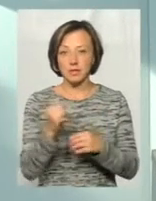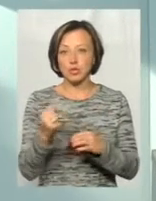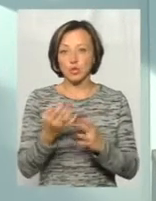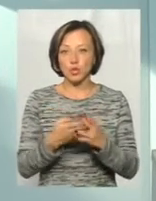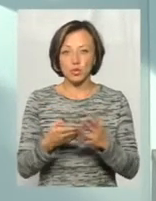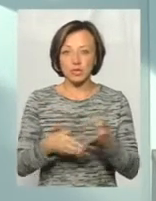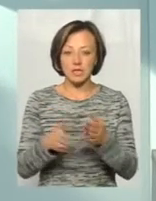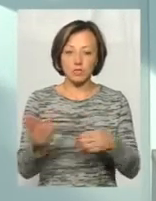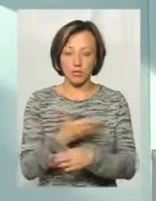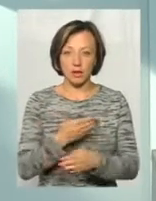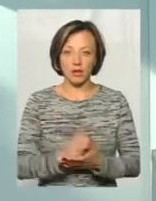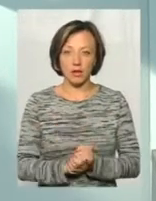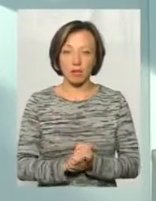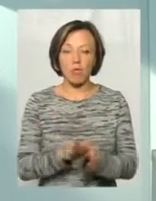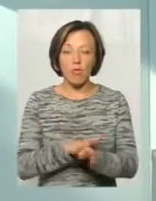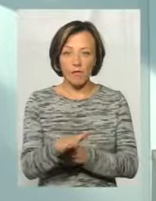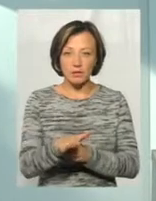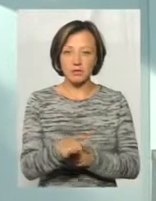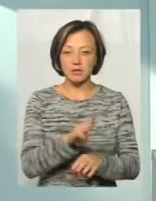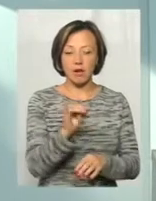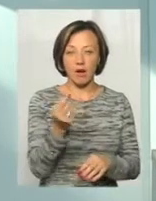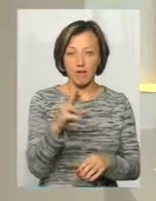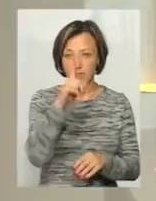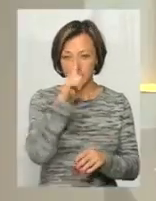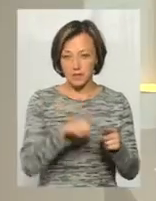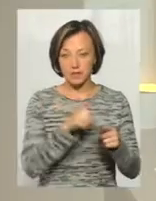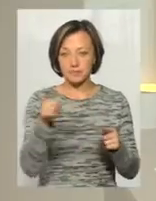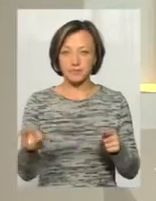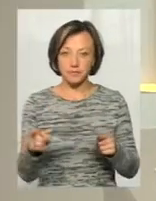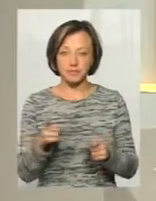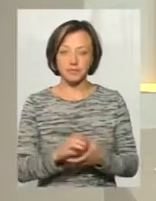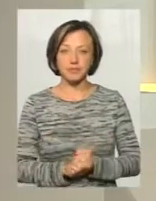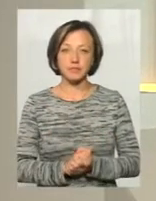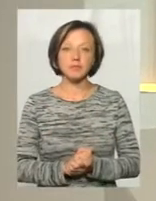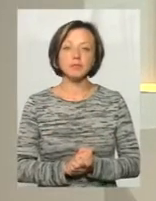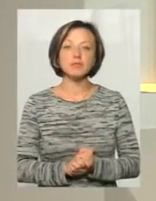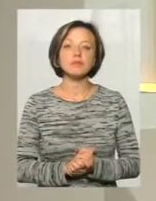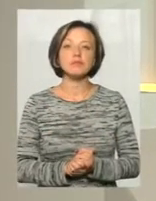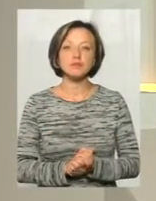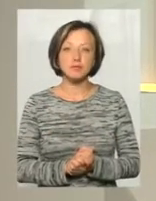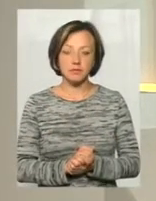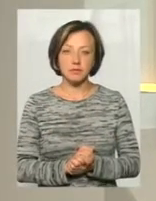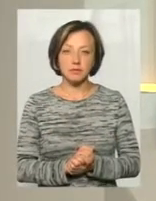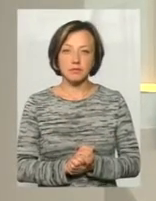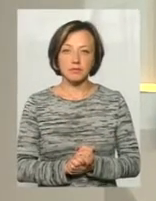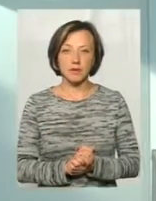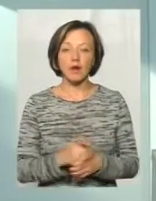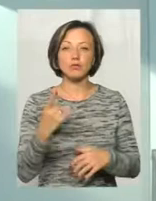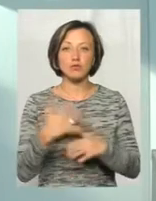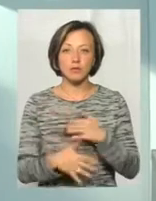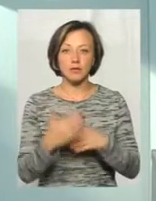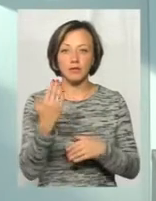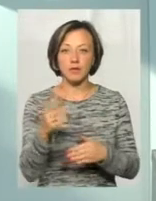субсидію зняли повністю з травня місяця з людей, в кого є субсидії. Зрозуміло вас, пані Алло. Я зрозумів